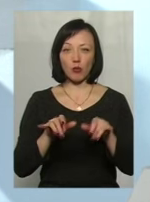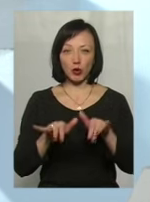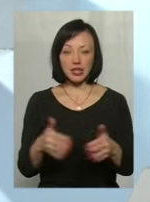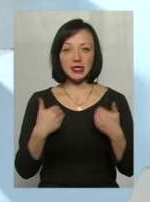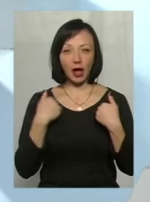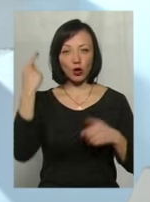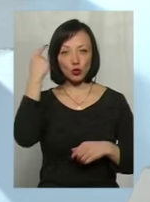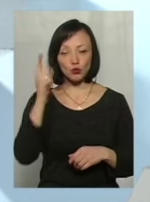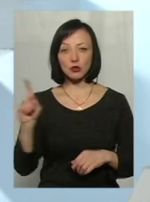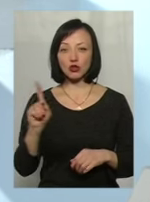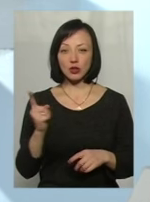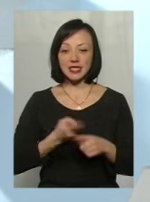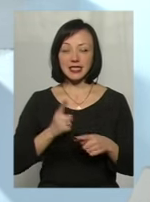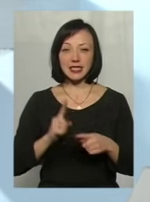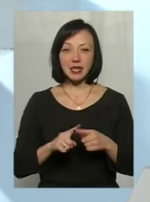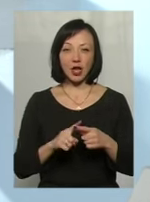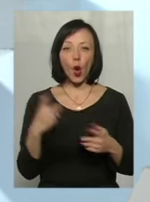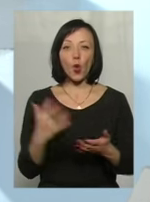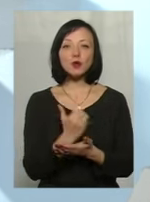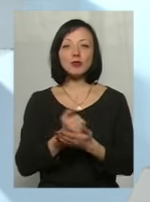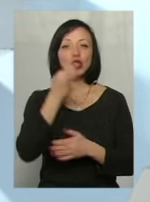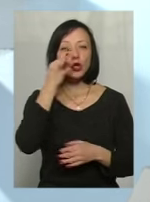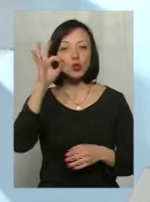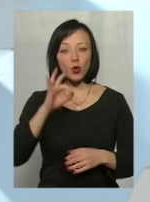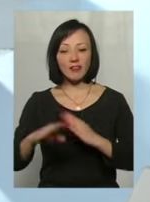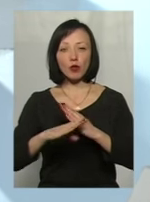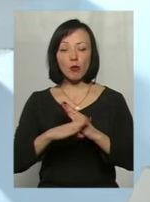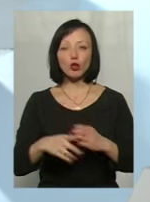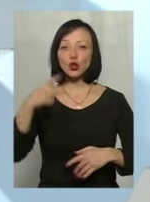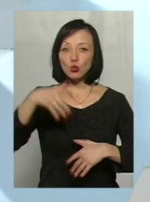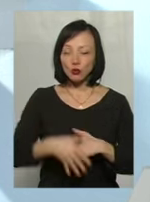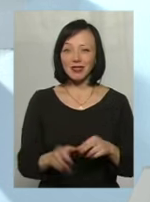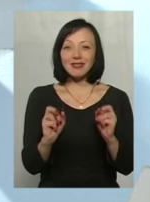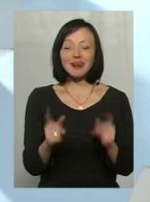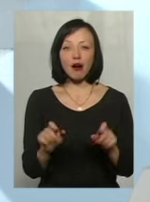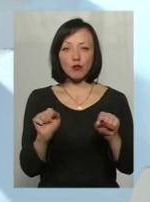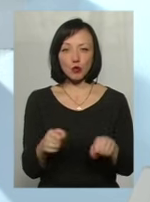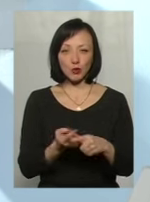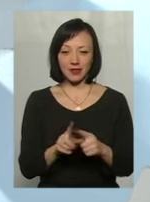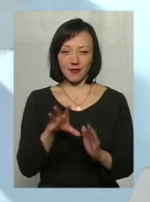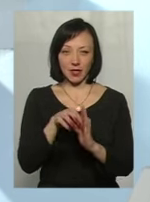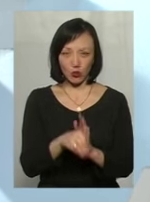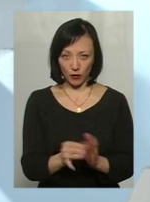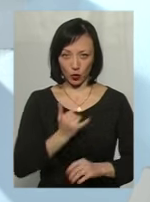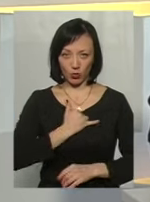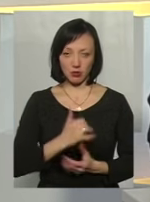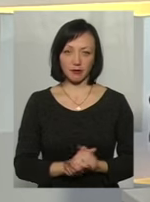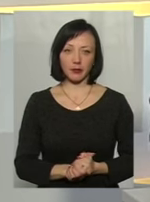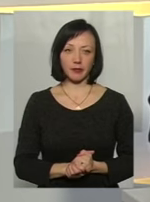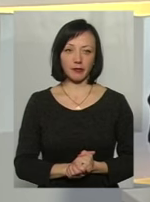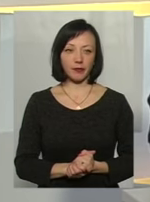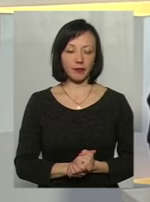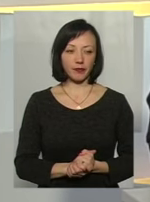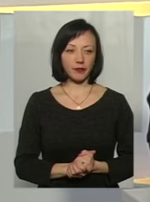що цей успішний досвід допоможе зрозуміти, як можна це втілювати у нас тут. А